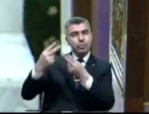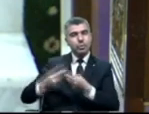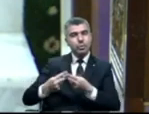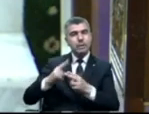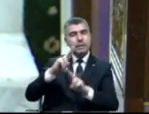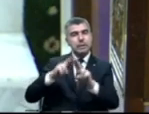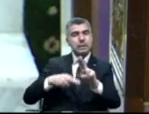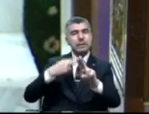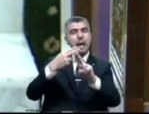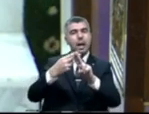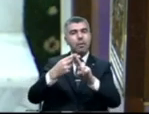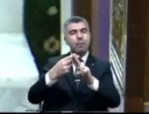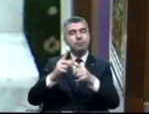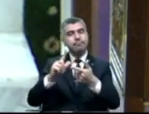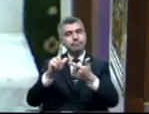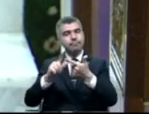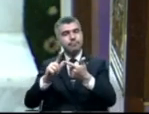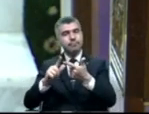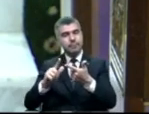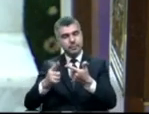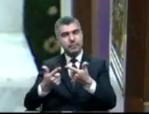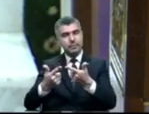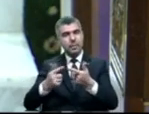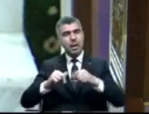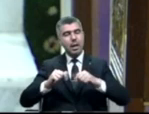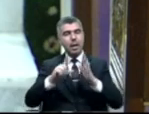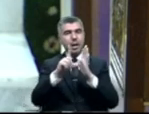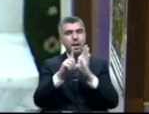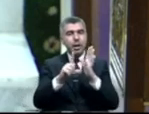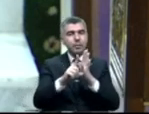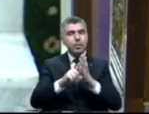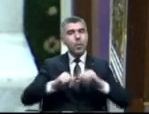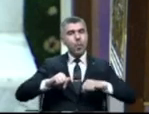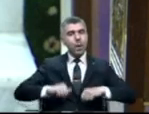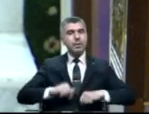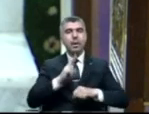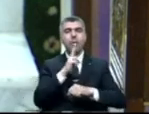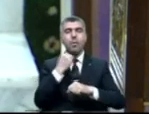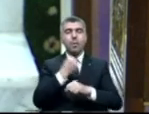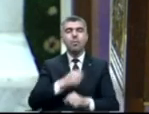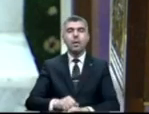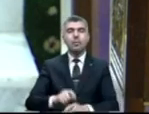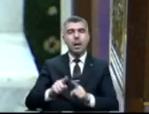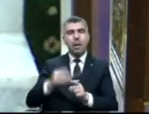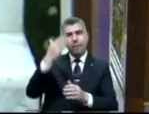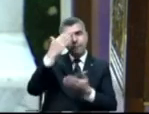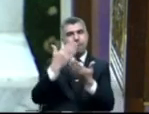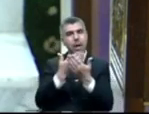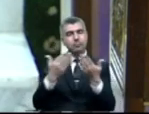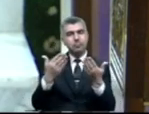تجاوب بديلا على طبقا للقانون طبيعة الحال على وزير من الحكومة. ونتفهم